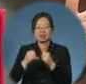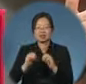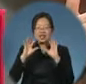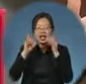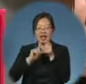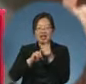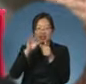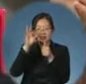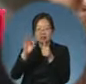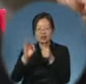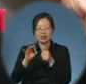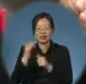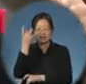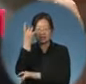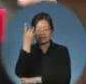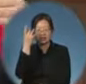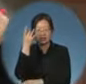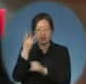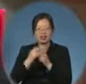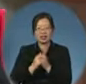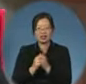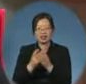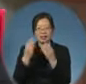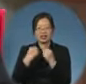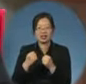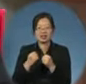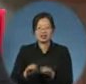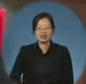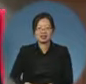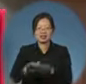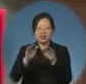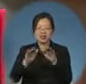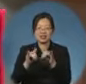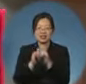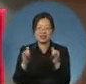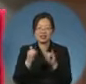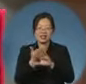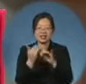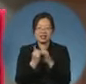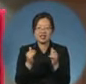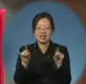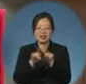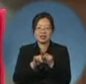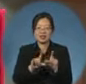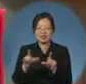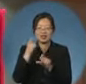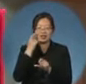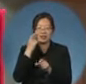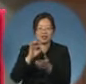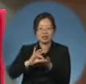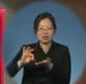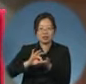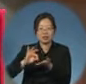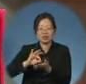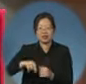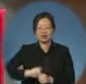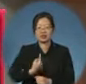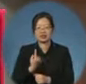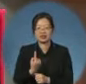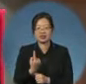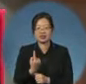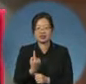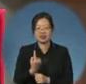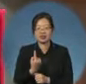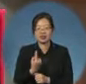아이들이 기존의 에게 대량생산된 아이들은 남과 목살 고음 소비로 스스로의